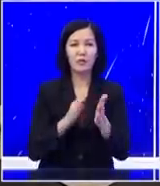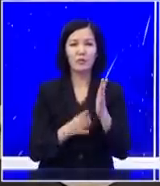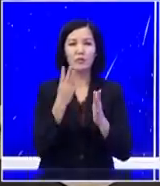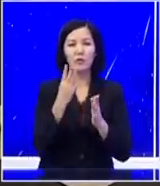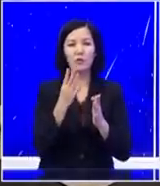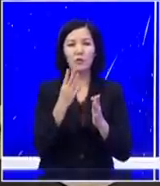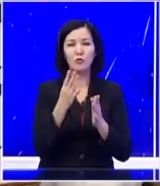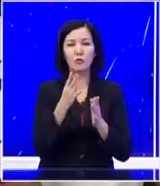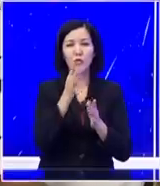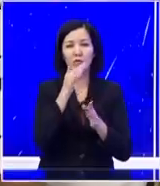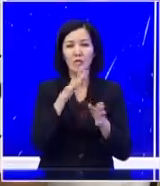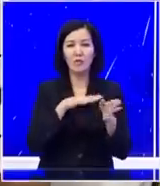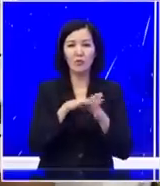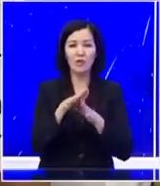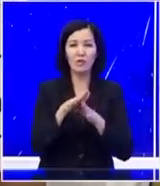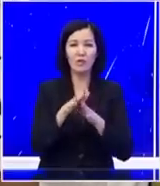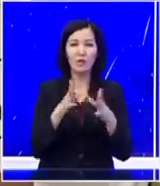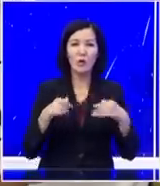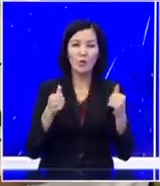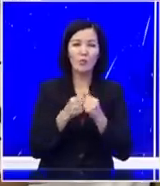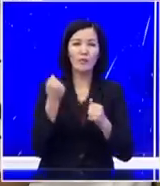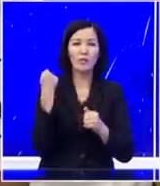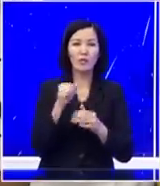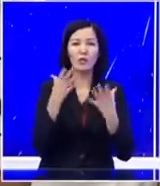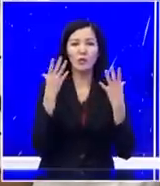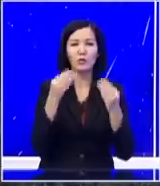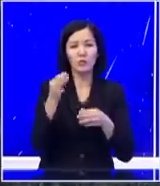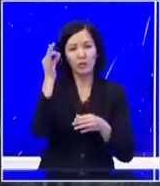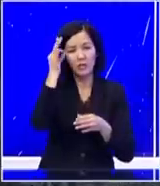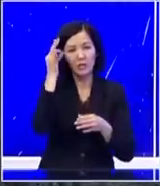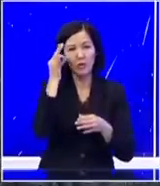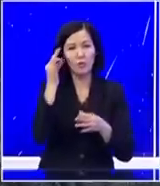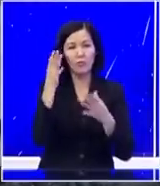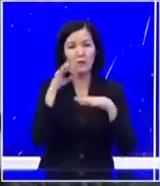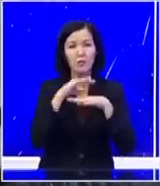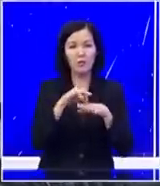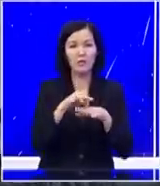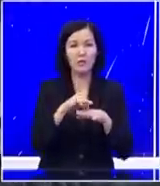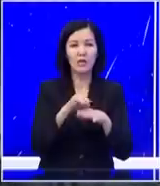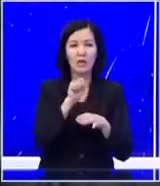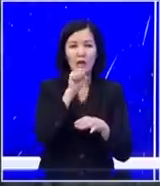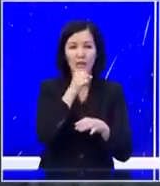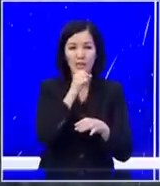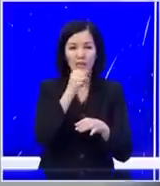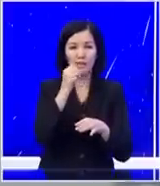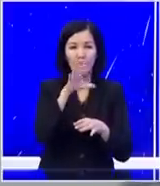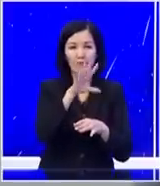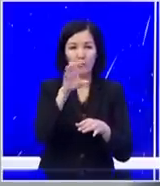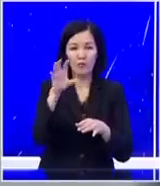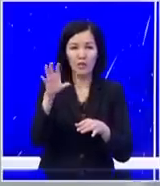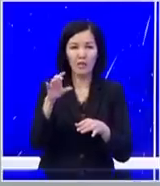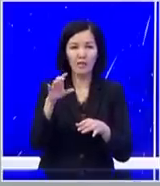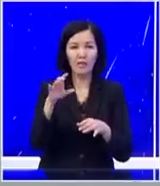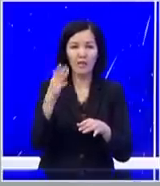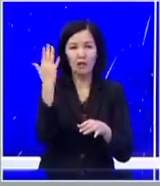Келер жылда осындай 93 жасында дүние салған ардагердің жақындары биылғы жеңіс күнін еске алумен өткізді. Нұрғали Исқақовтың ескі фотоларын, бейнетаспада